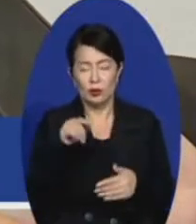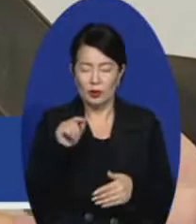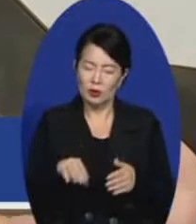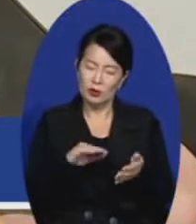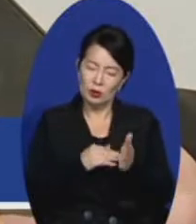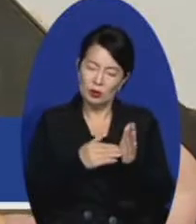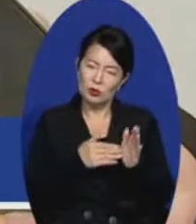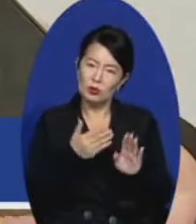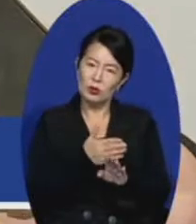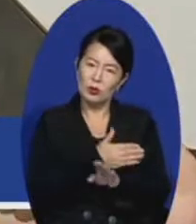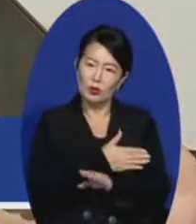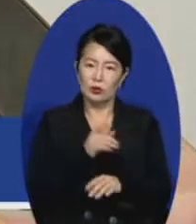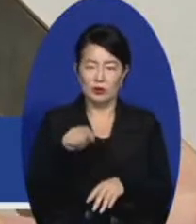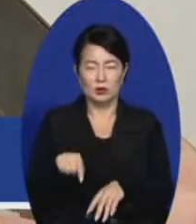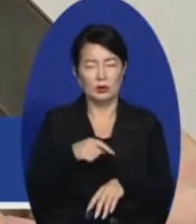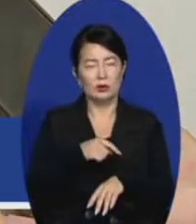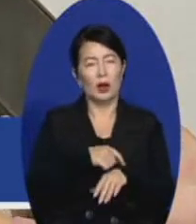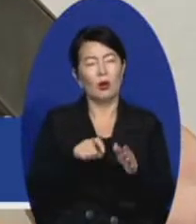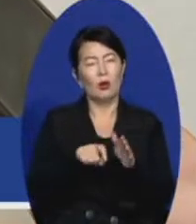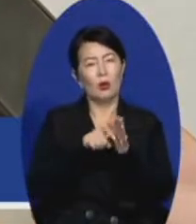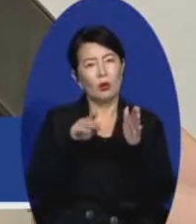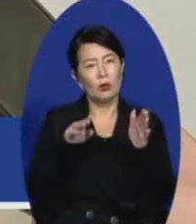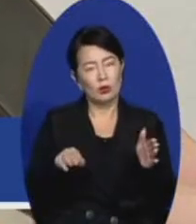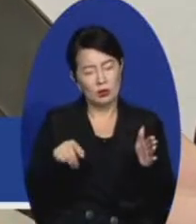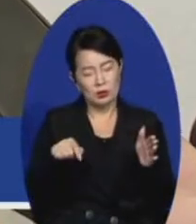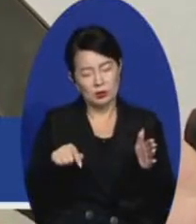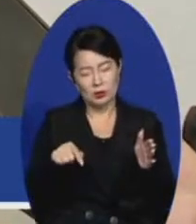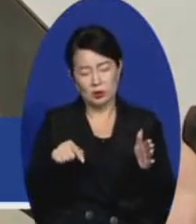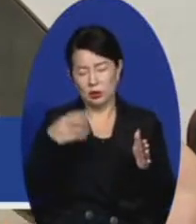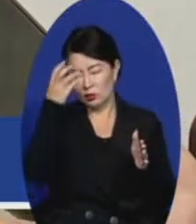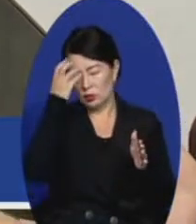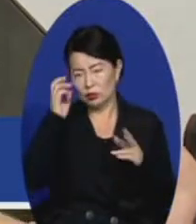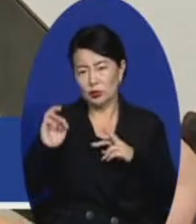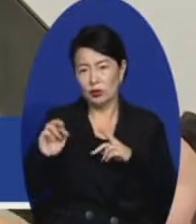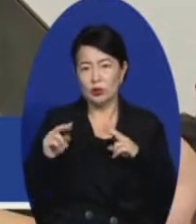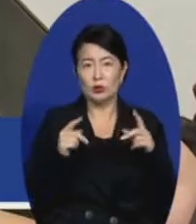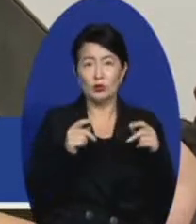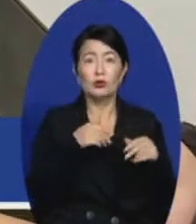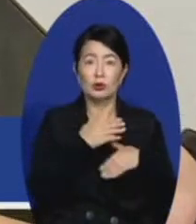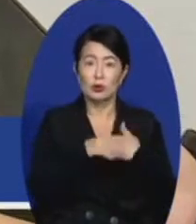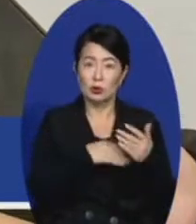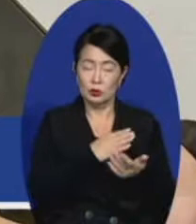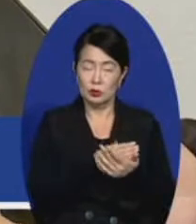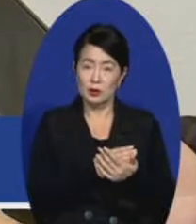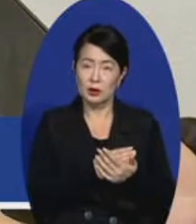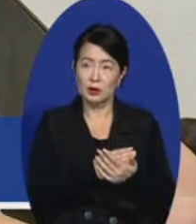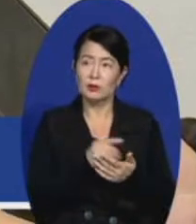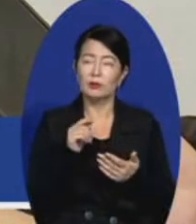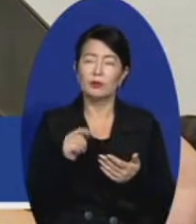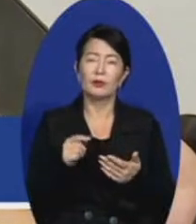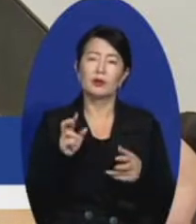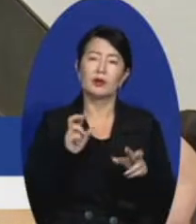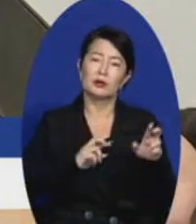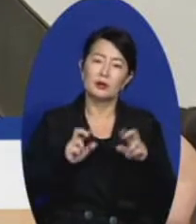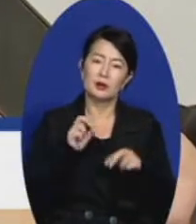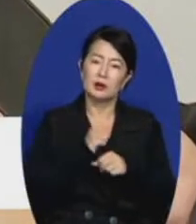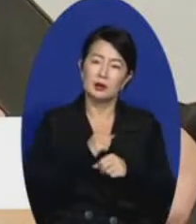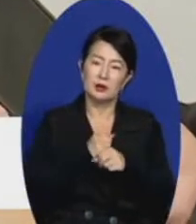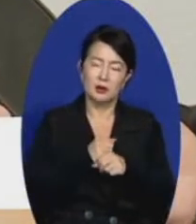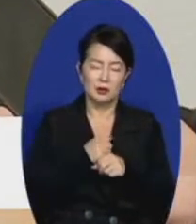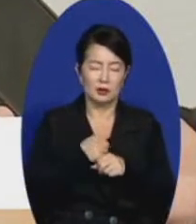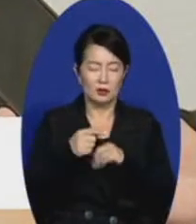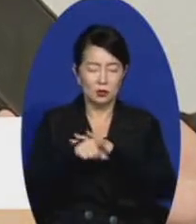төлөвлөлтийнхээс өмнө тэр цаг хугацаанд дотор нь ингээд маш их олон төрлийн өөрчлөлтүүд явагдаад байдаг. Тэр үл маш их үйл ажиллагаа, бизнесийн үйл